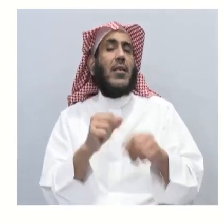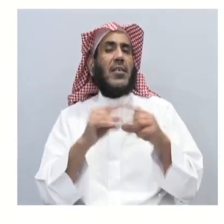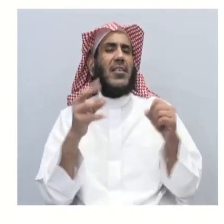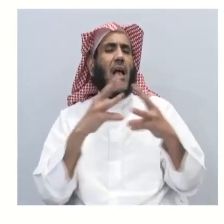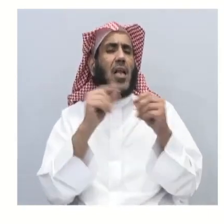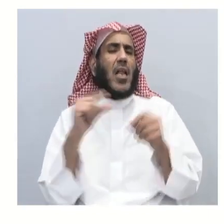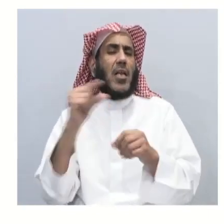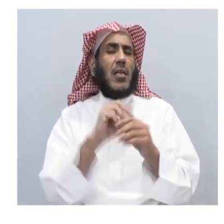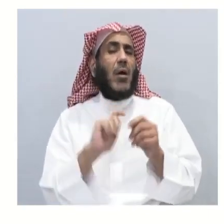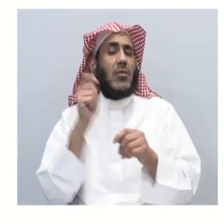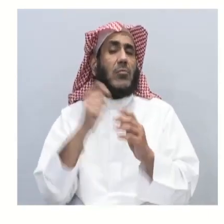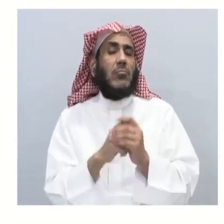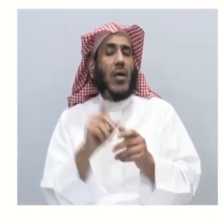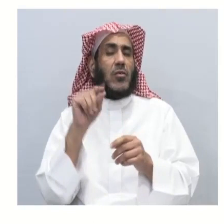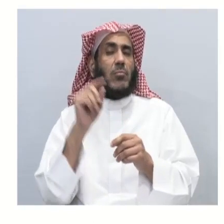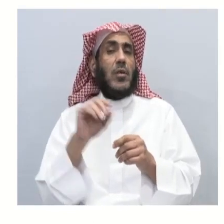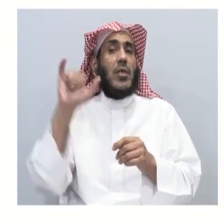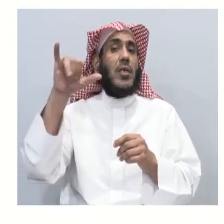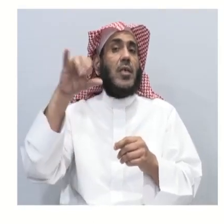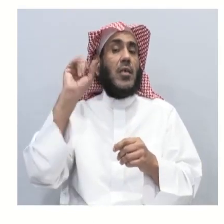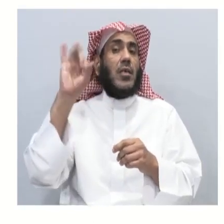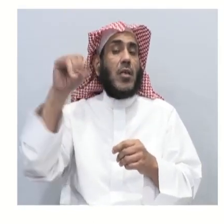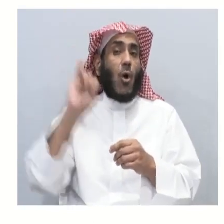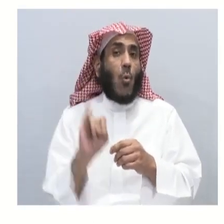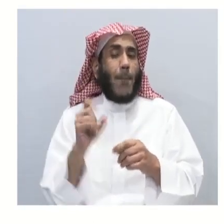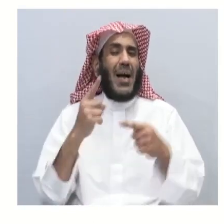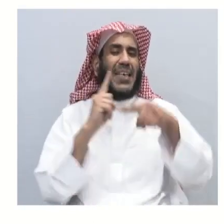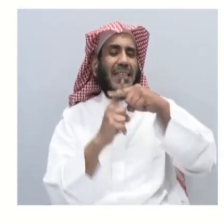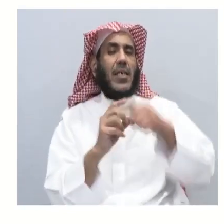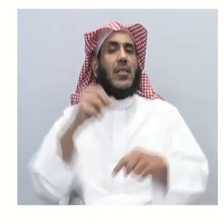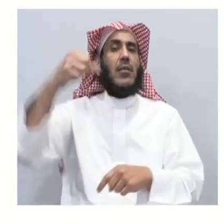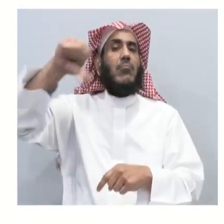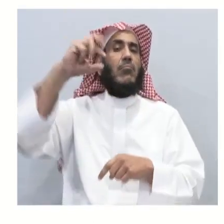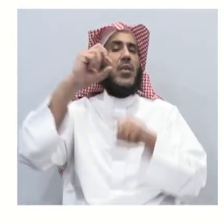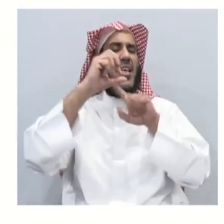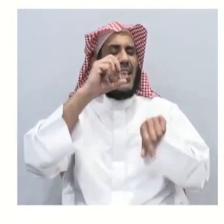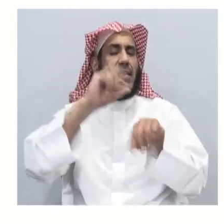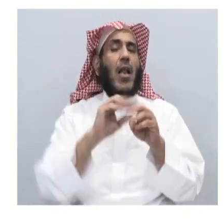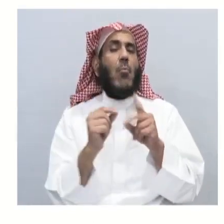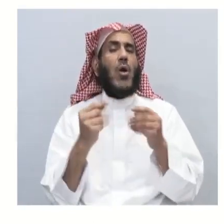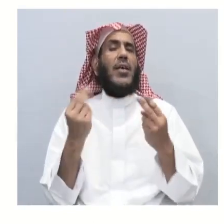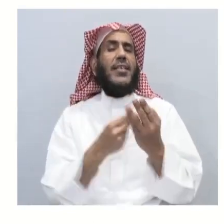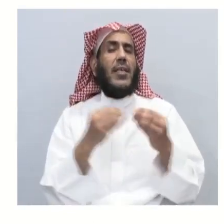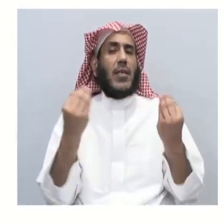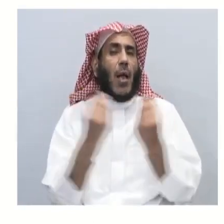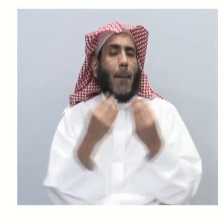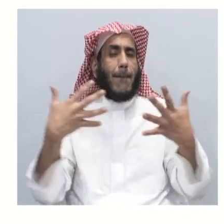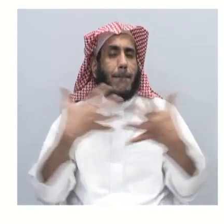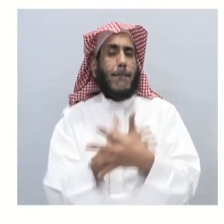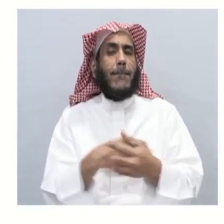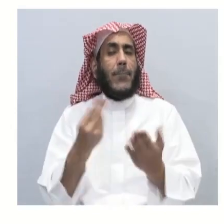الكلمة، أحسنتم، يوم زائد إذن المنونة، عند الكتابة تكتب